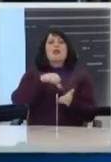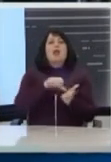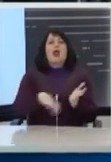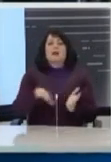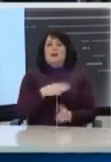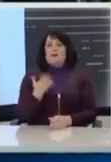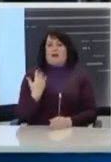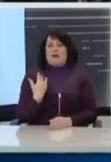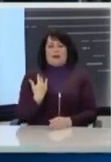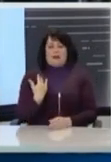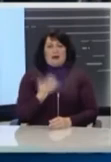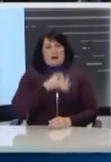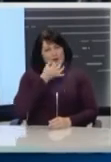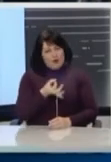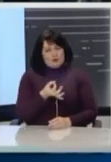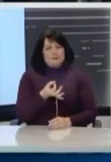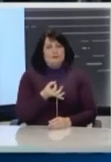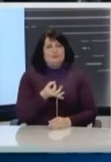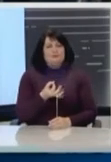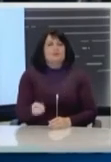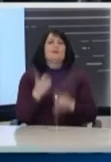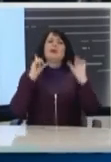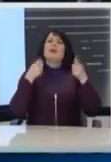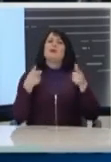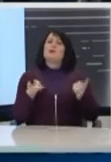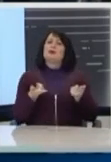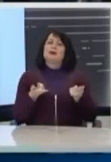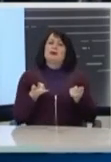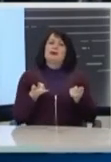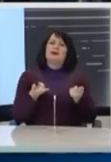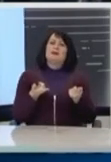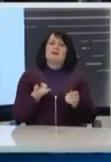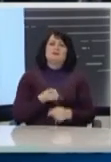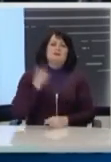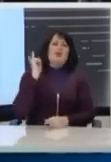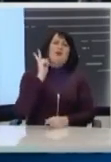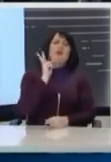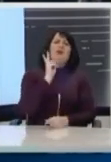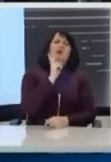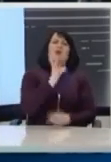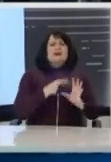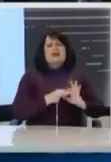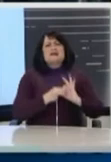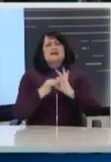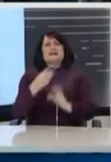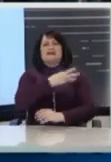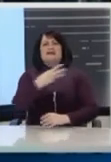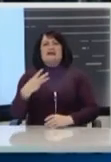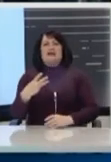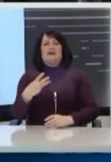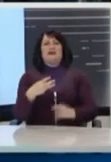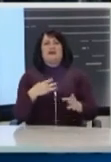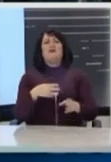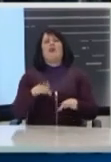όμως να πω ότι η Νέα Δημοκρατία καταγγέλει συχνά πυκνά τον ΣΥΡΙΖΑ για